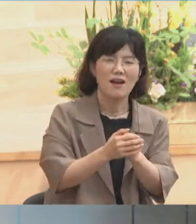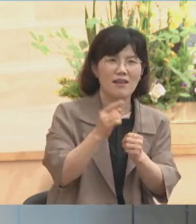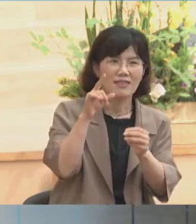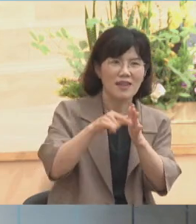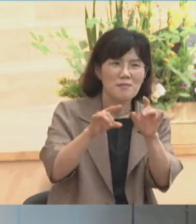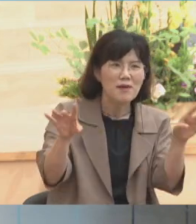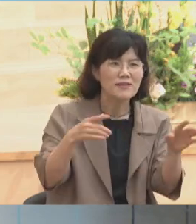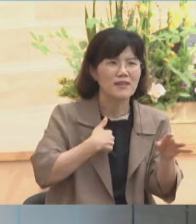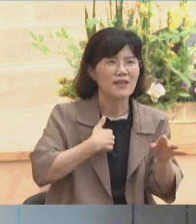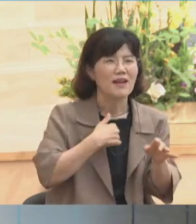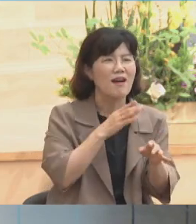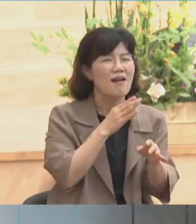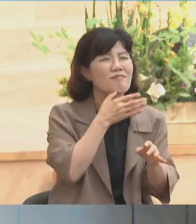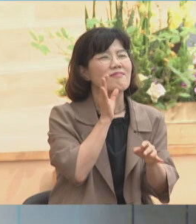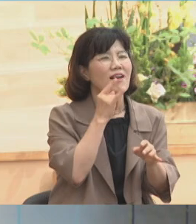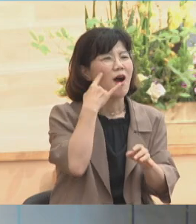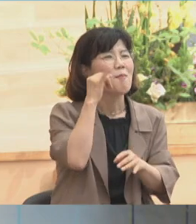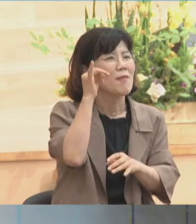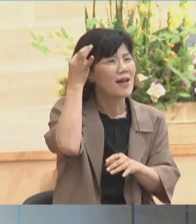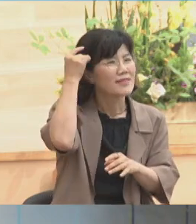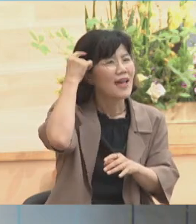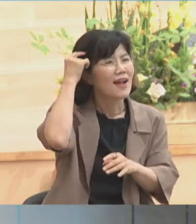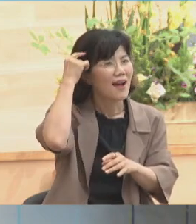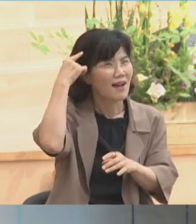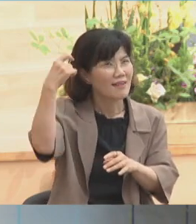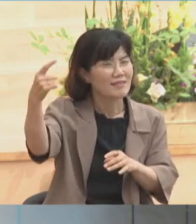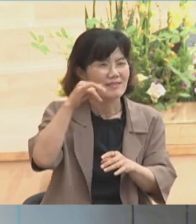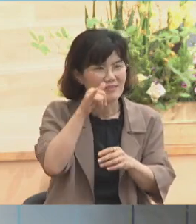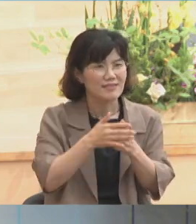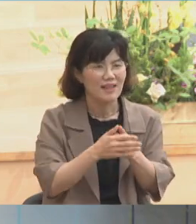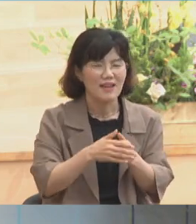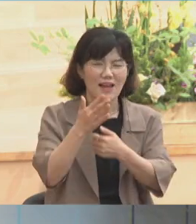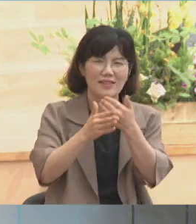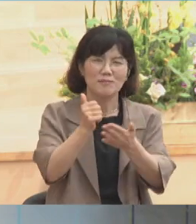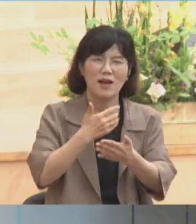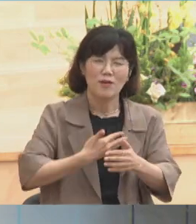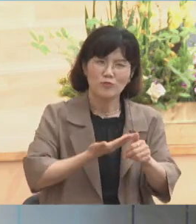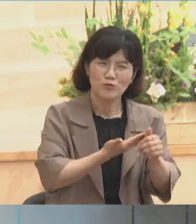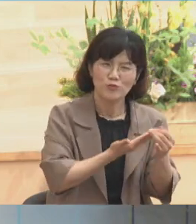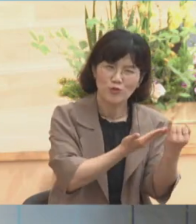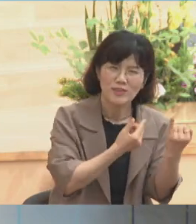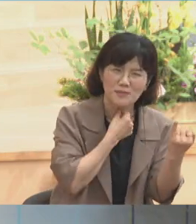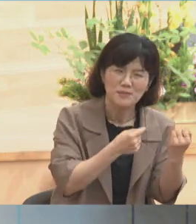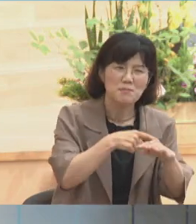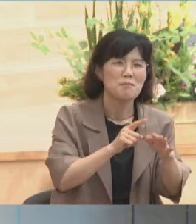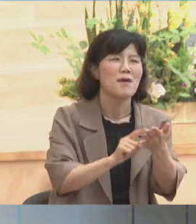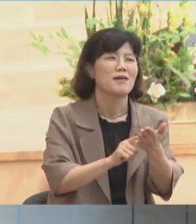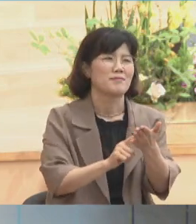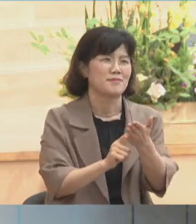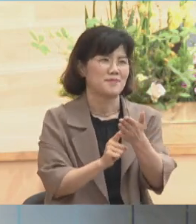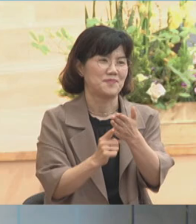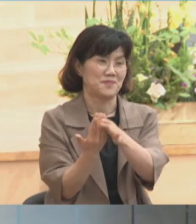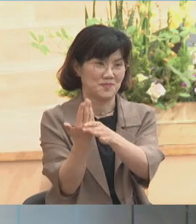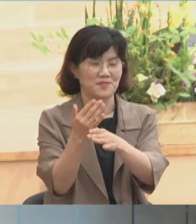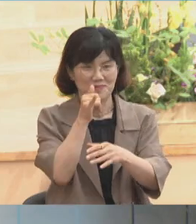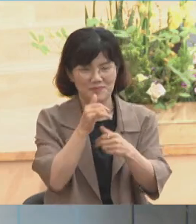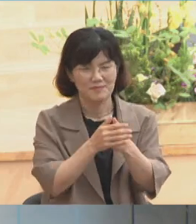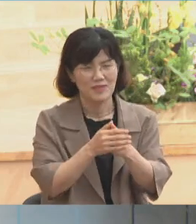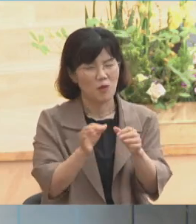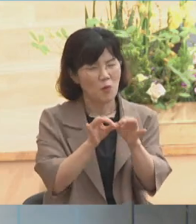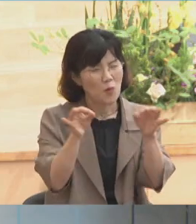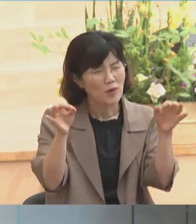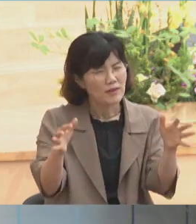높아지신 친정 엄마가 생각났습니다. 하나님을 알게 해드리고 싶은 간절함이 생겼습니다. 그러나